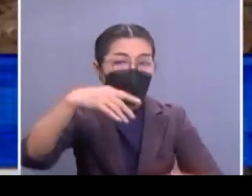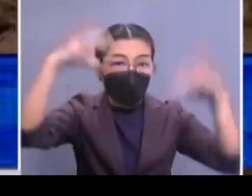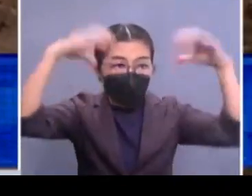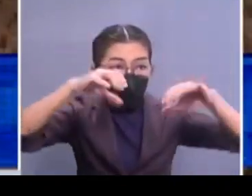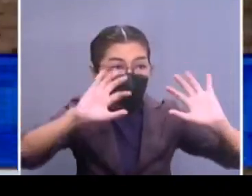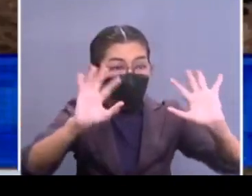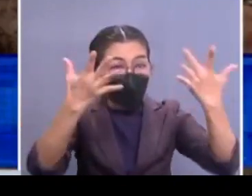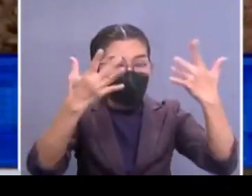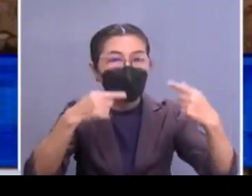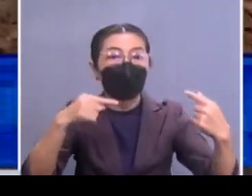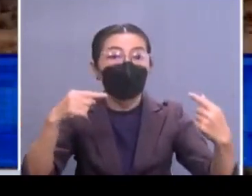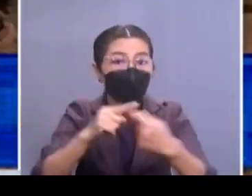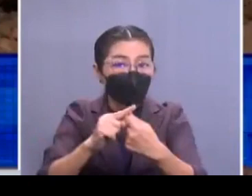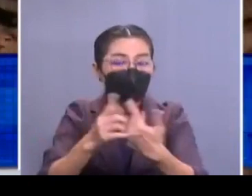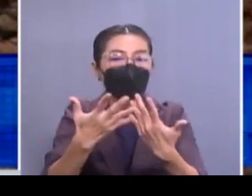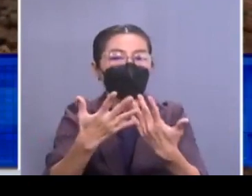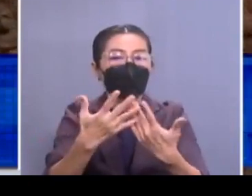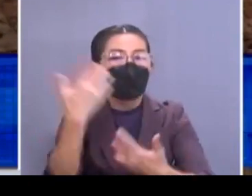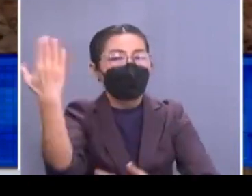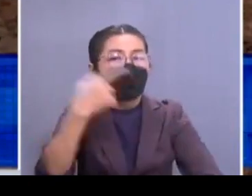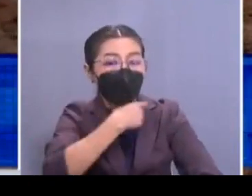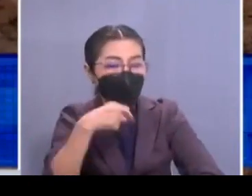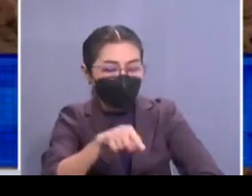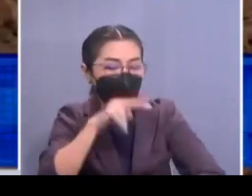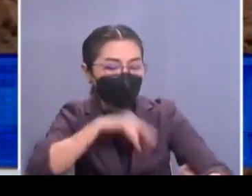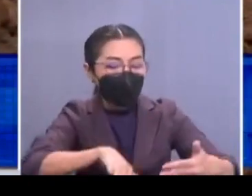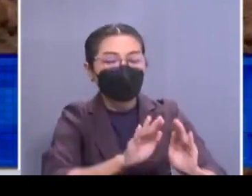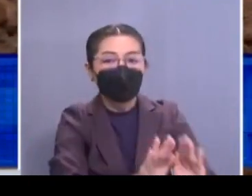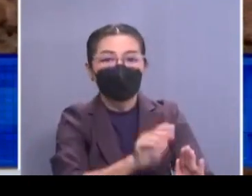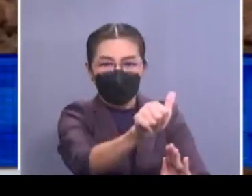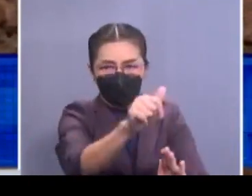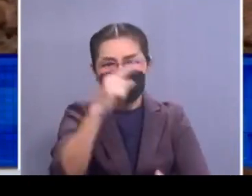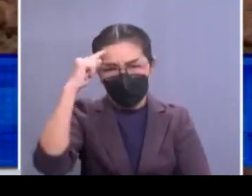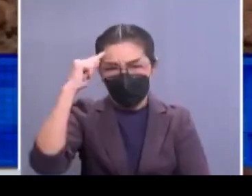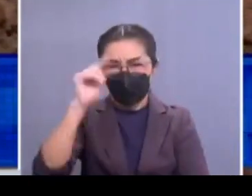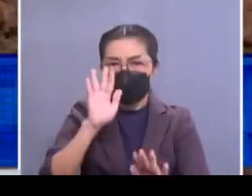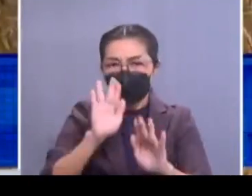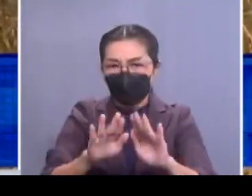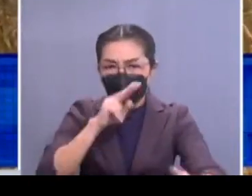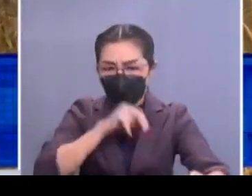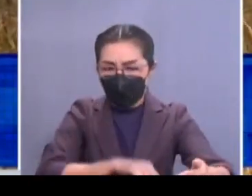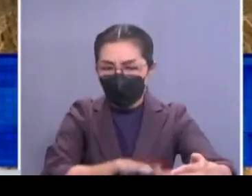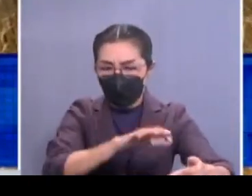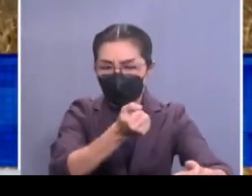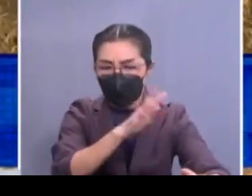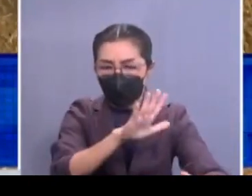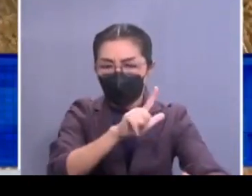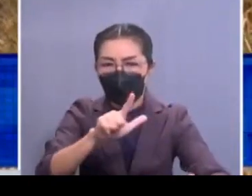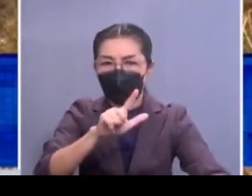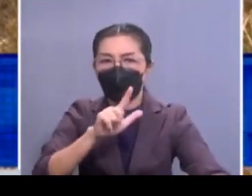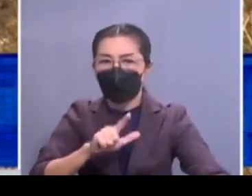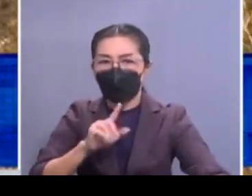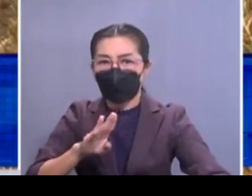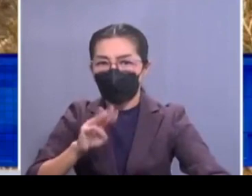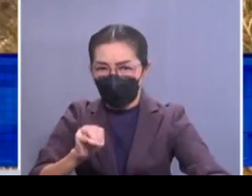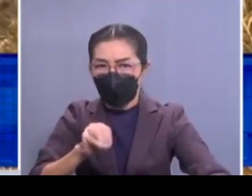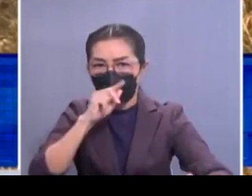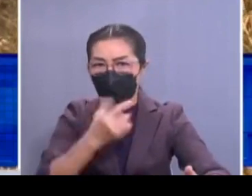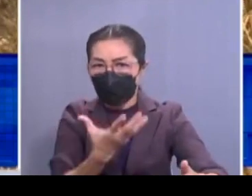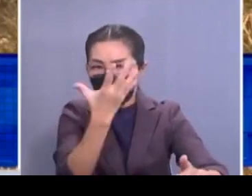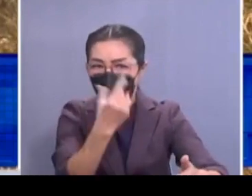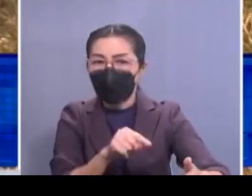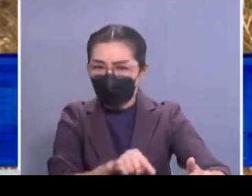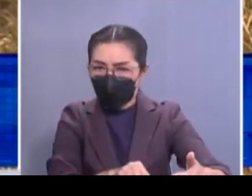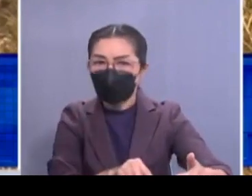ได้นะคะซึ่งทางกรมชลประทานก็คาดว่าอย่างน้อยก็น่าจะมีสักประมาณ15ล้านลูกบาศก์เมตรหรือประมาณครึ่งหนึ่งของความจุอ่